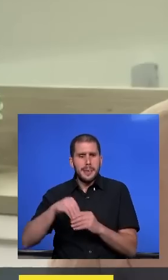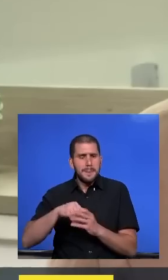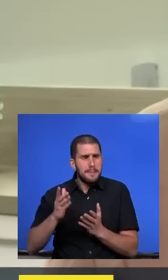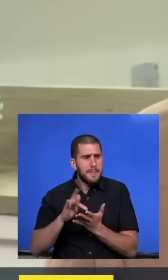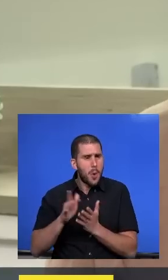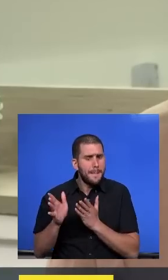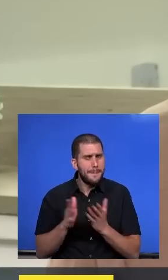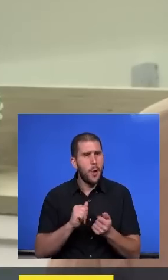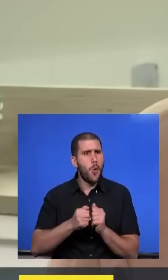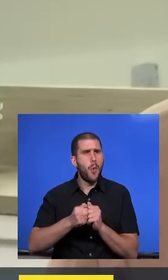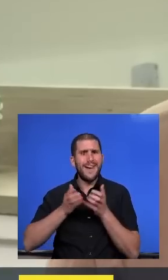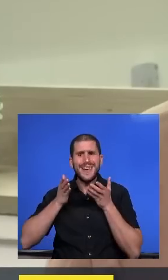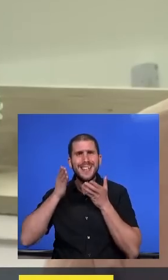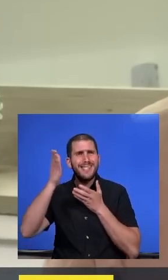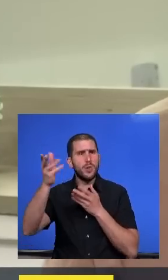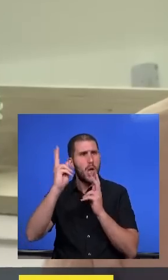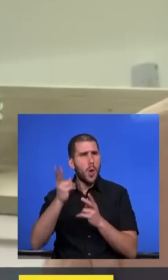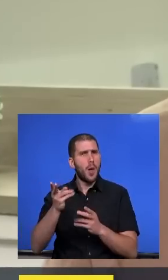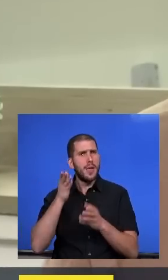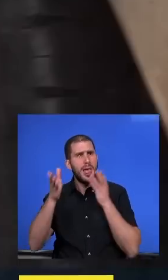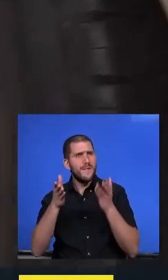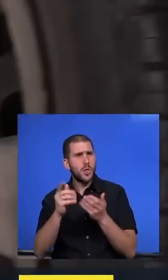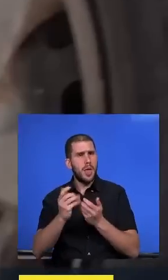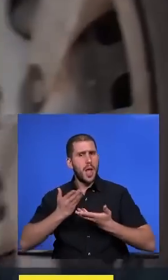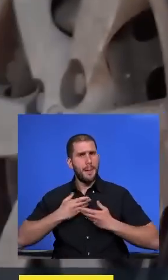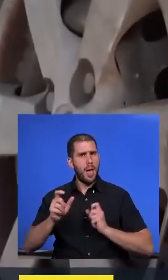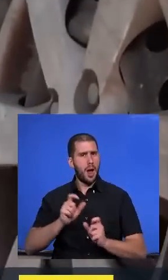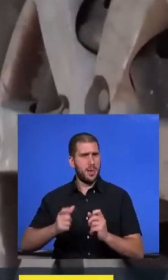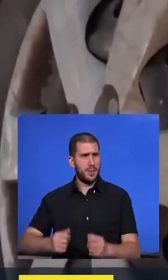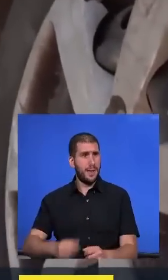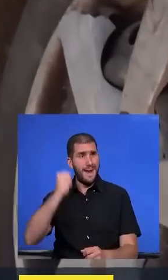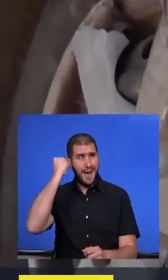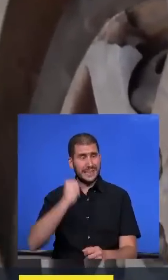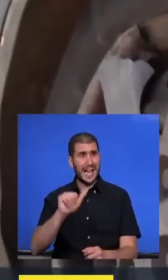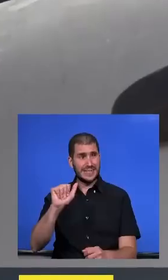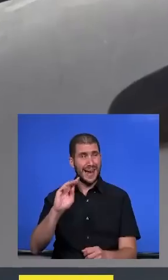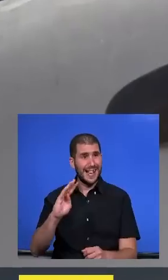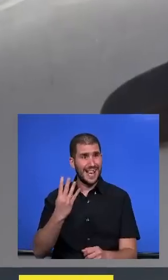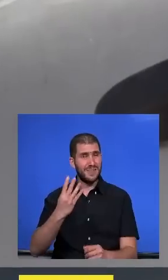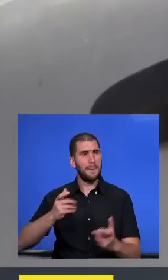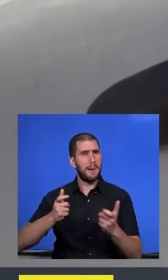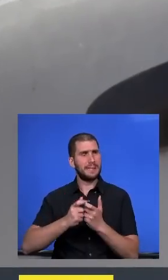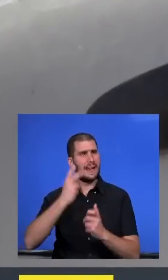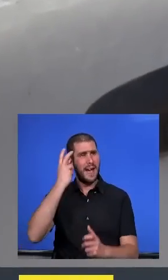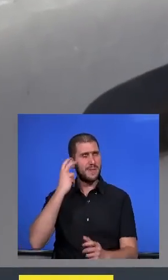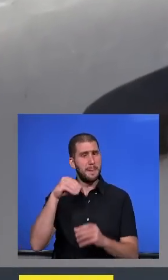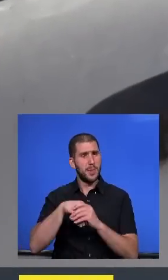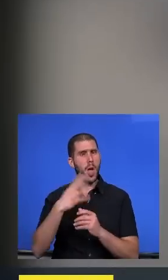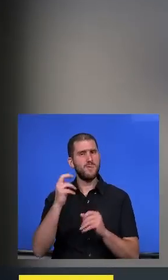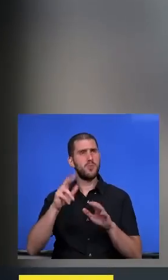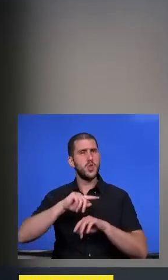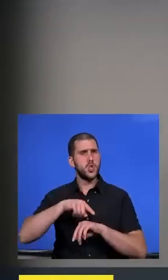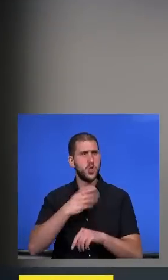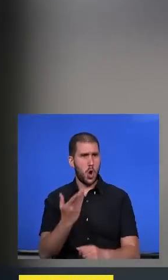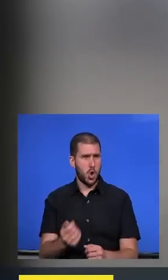או כיוון שהן יכולות לפנות אליו ולקבל הגנה. הרצח של אזהר הוא הרביעי במגזר הערבי בתוך 48